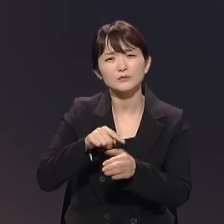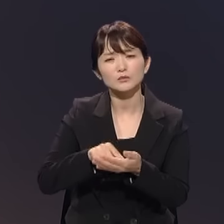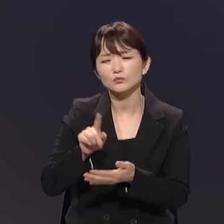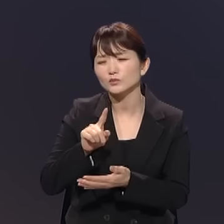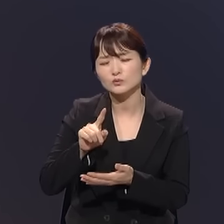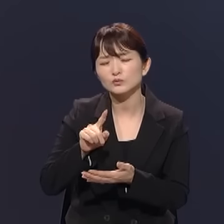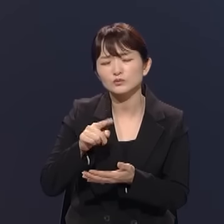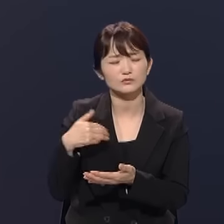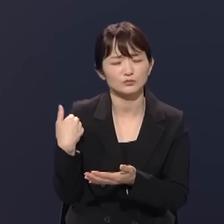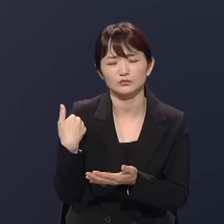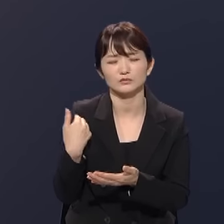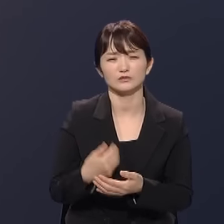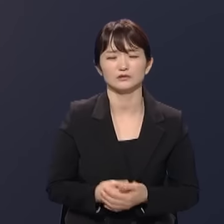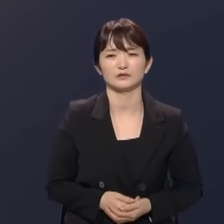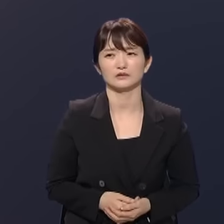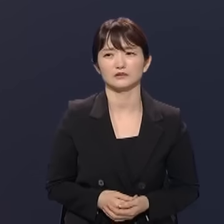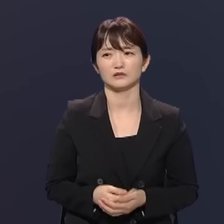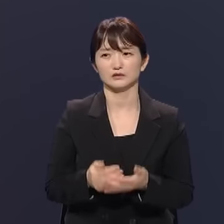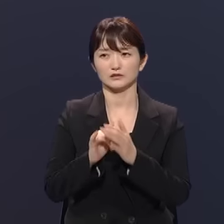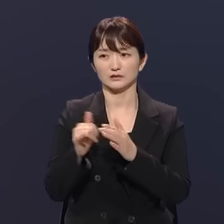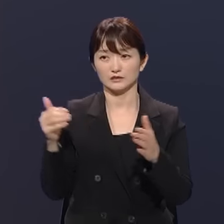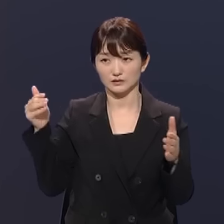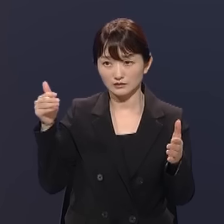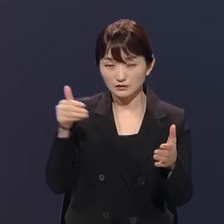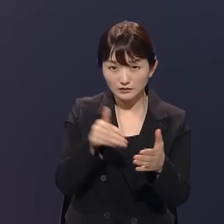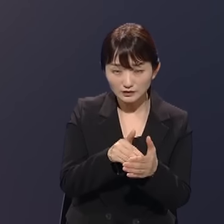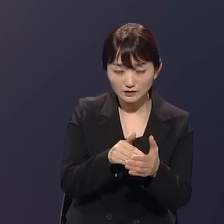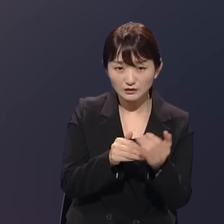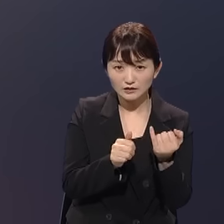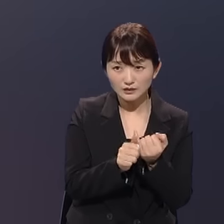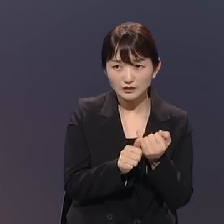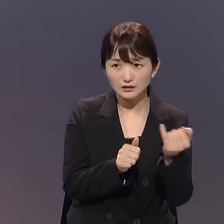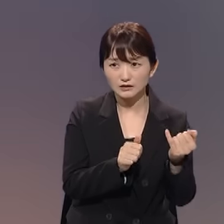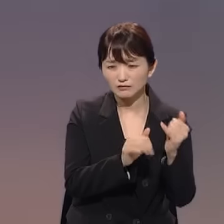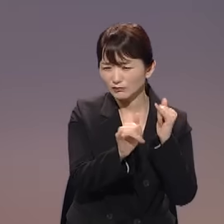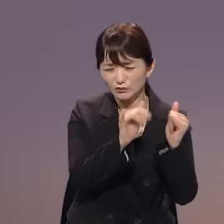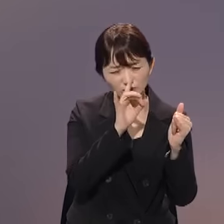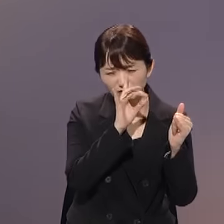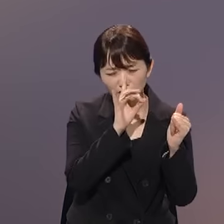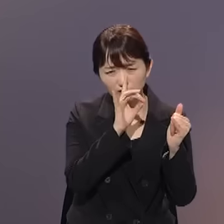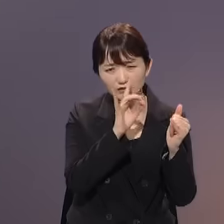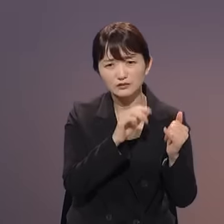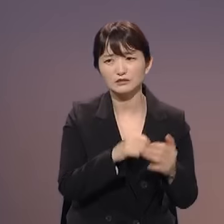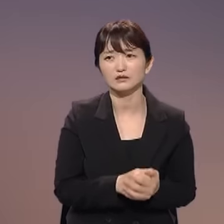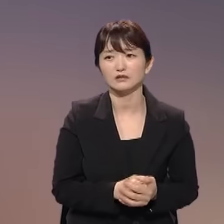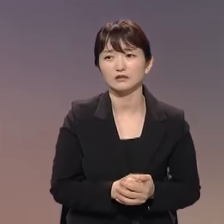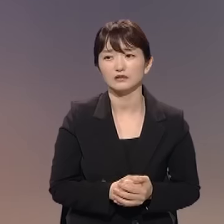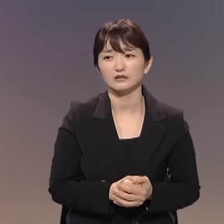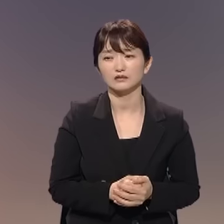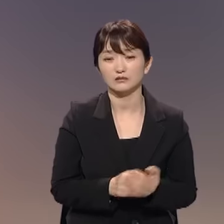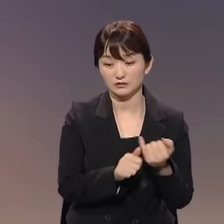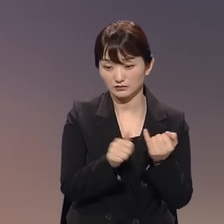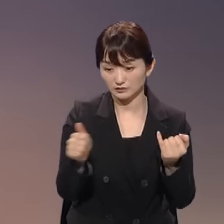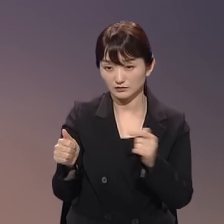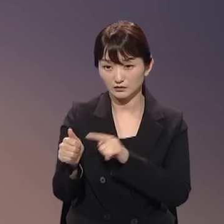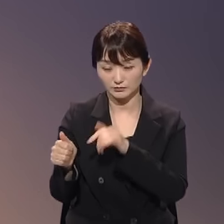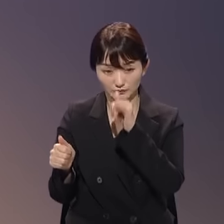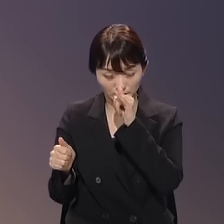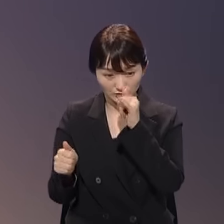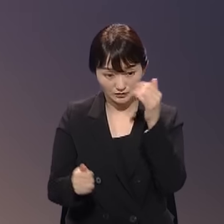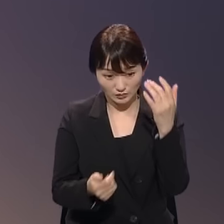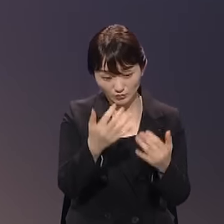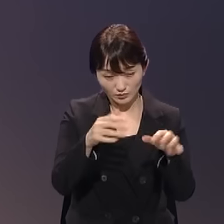어렵습니다. 지금 뭐 가족들이 다 도착을 해서 아내와 연락이 끊겼다라고 이제 뛰어드는 남편도 계셨대요.